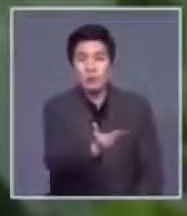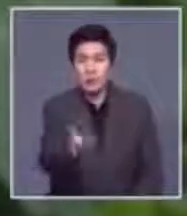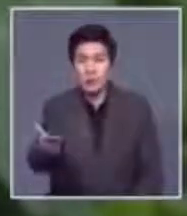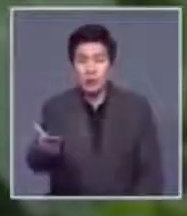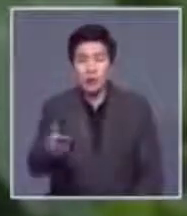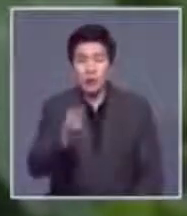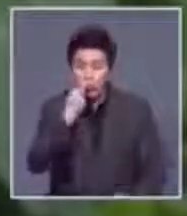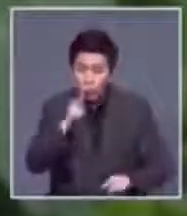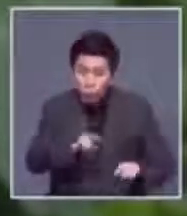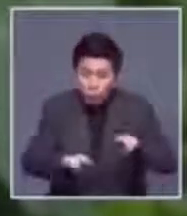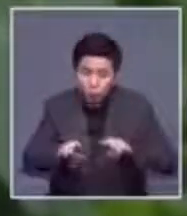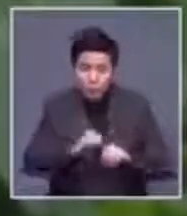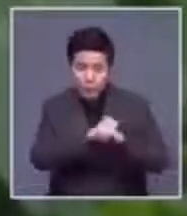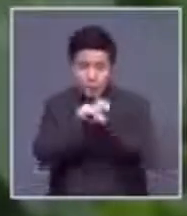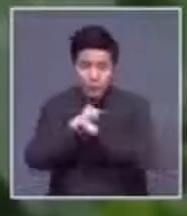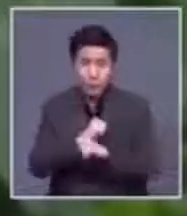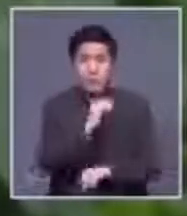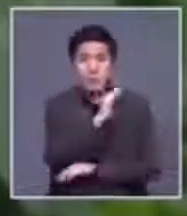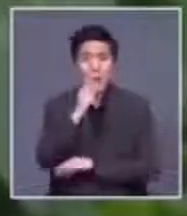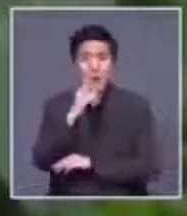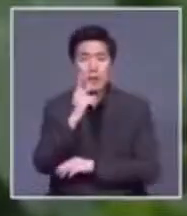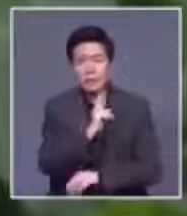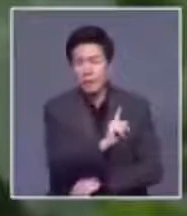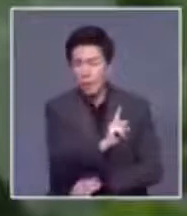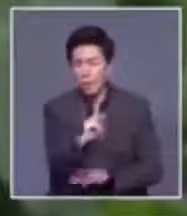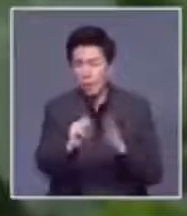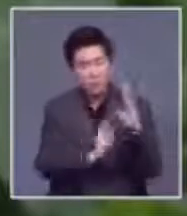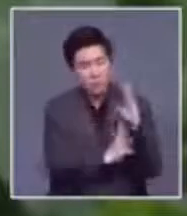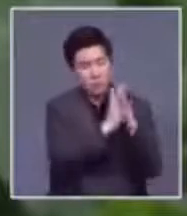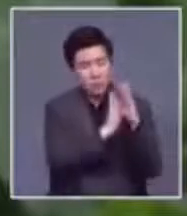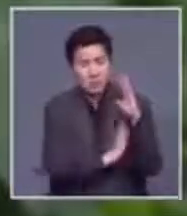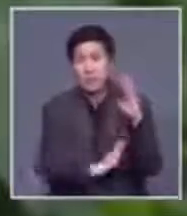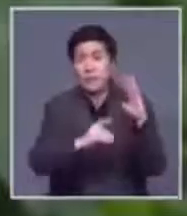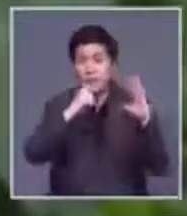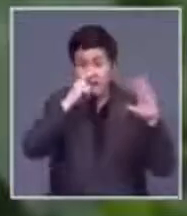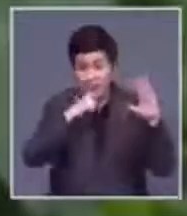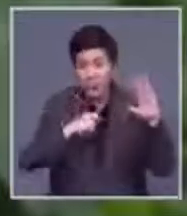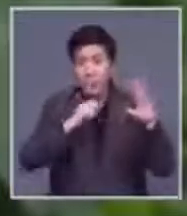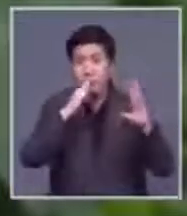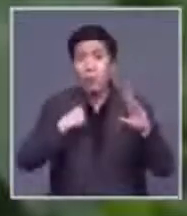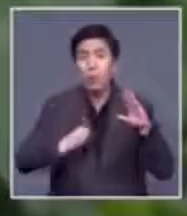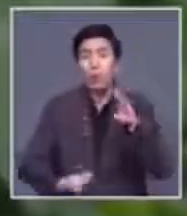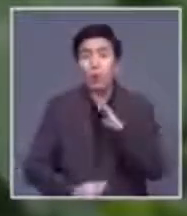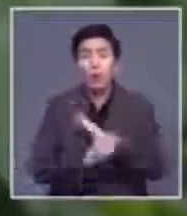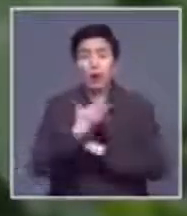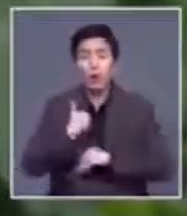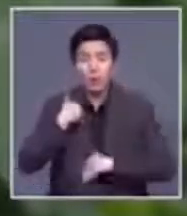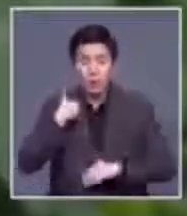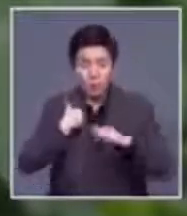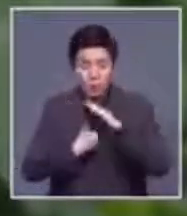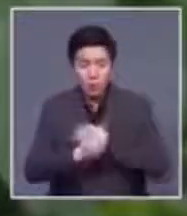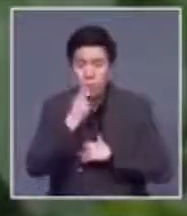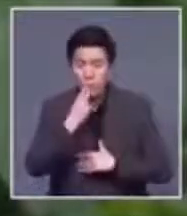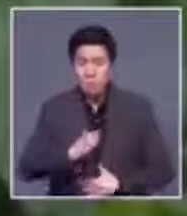าพื้นป่านะคะให้มีความร่มรื่นมีความขิวขจีแบบนี้อยากจะบอกว่าถ้าเราได้มีโอกาสอยู่ในพื้นที่แบบนี้เนี่ยมันชื่นใจจริ